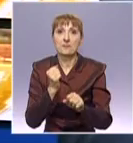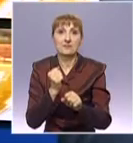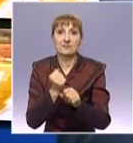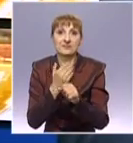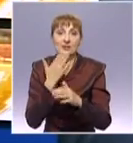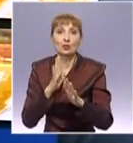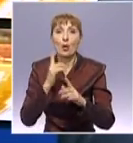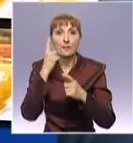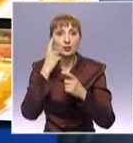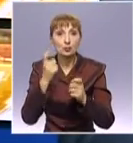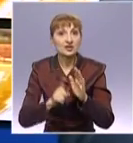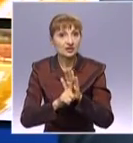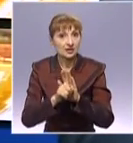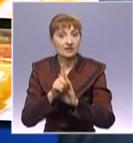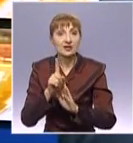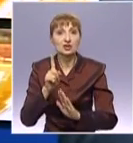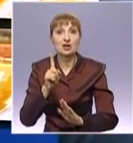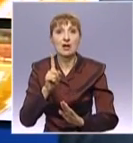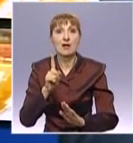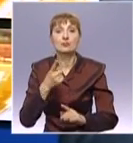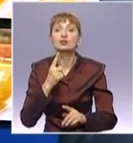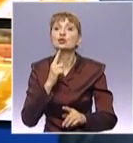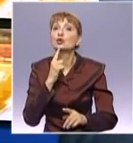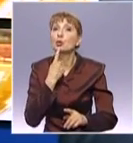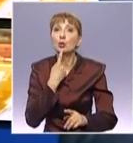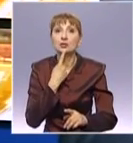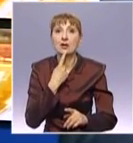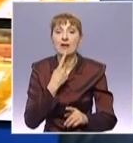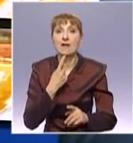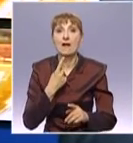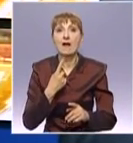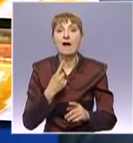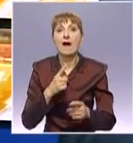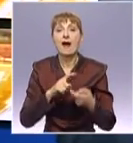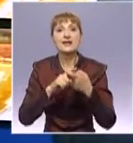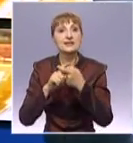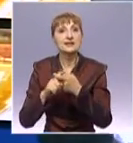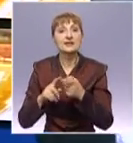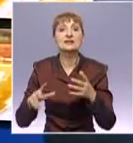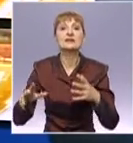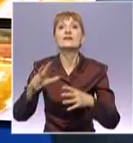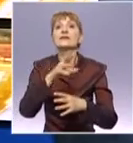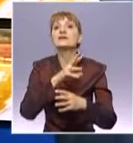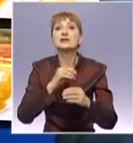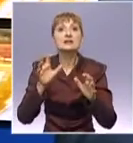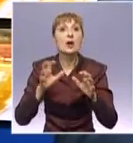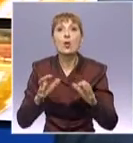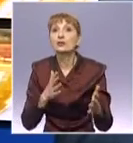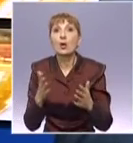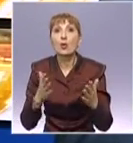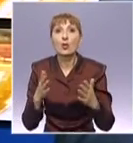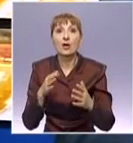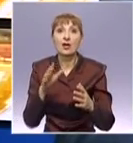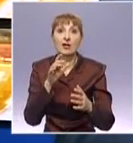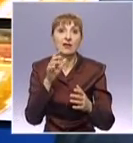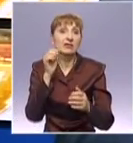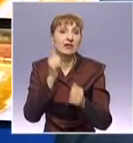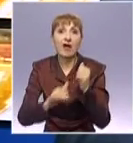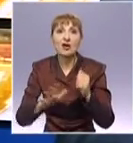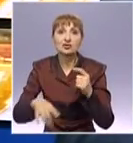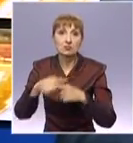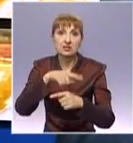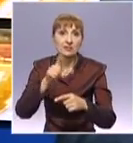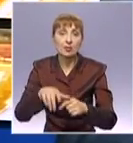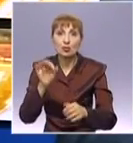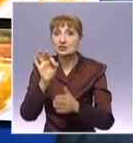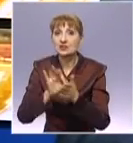предупреждение, потому что трудно в любом случае ориентироваться во всех дебрях законодательства, и не каждый предприниматель может